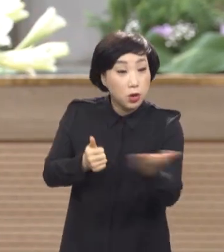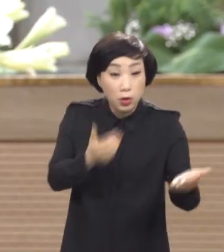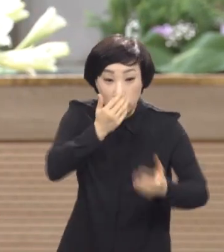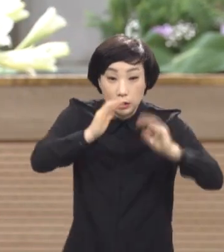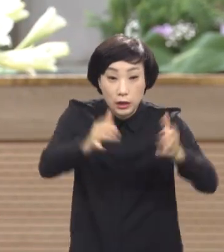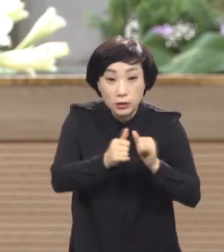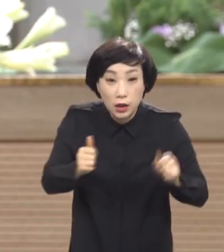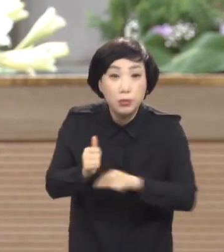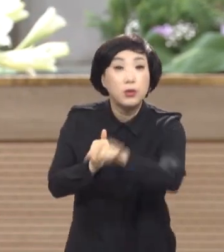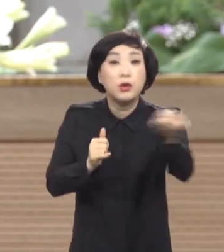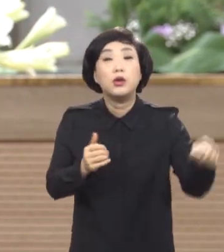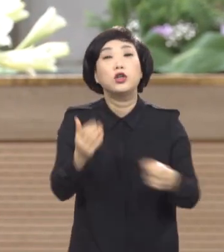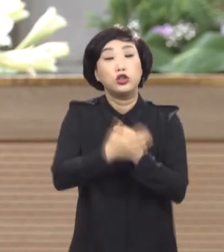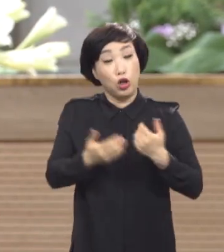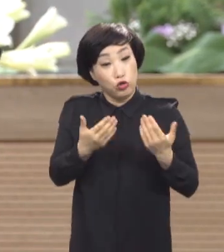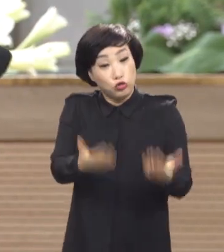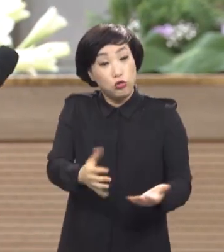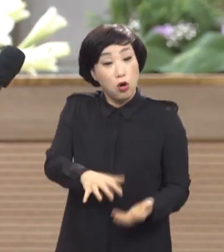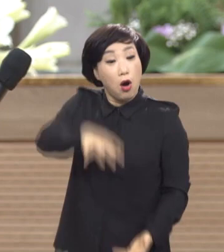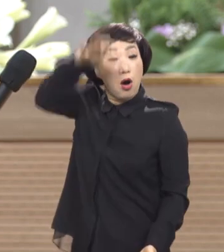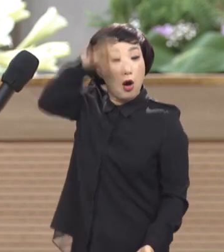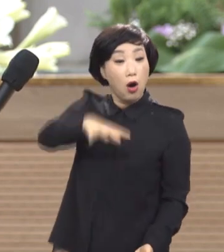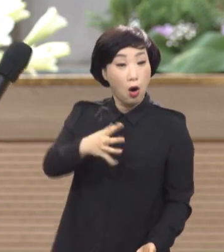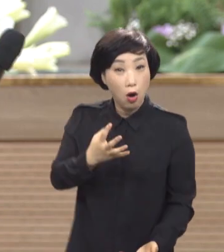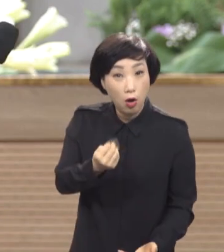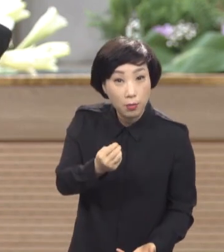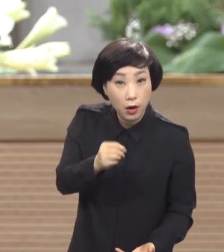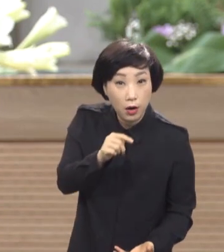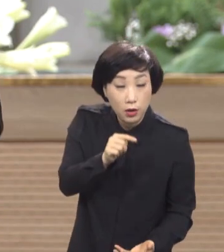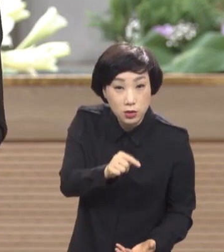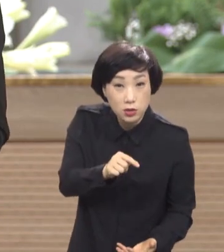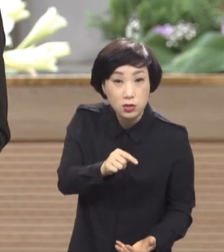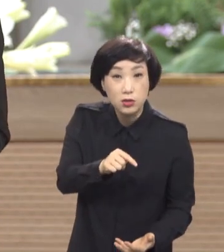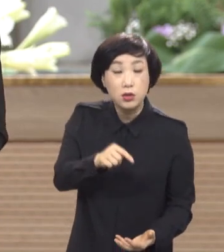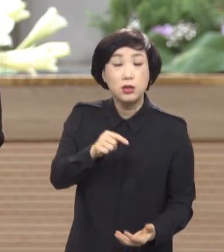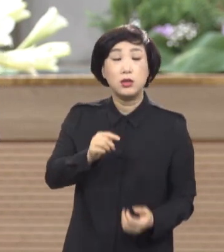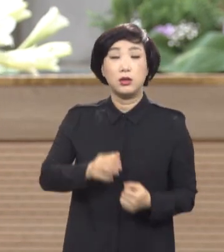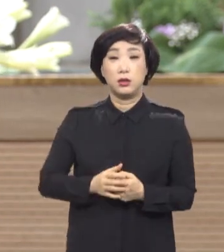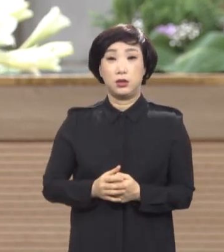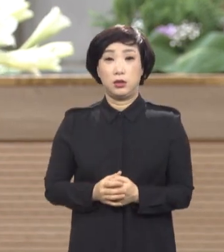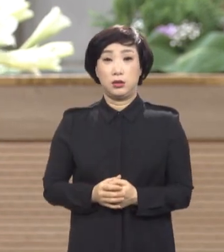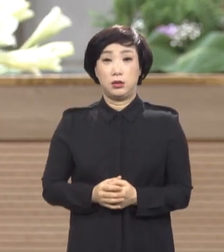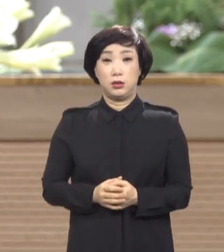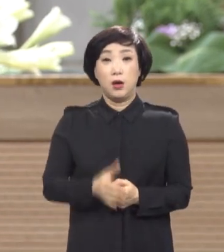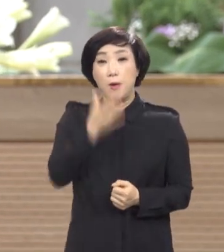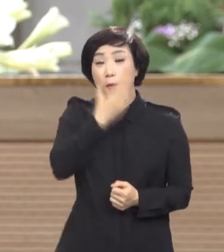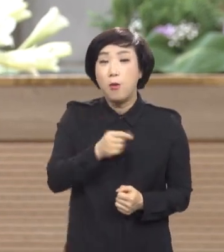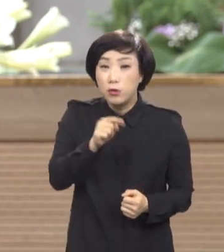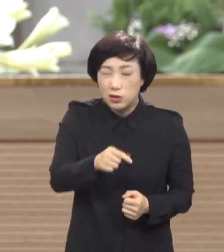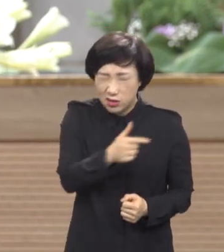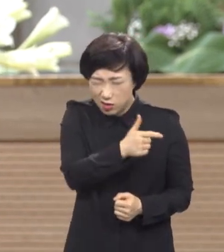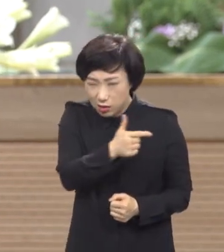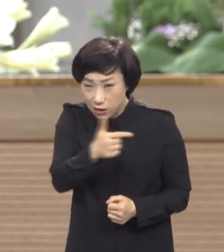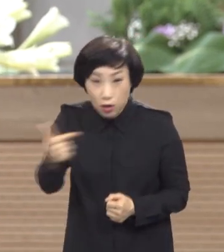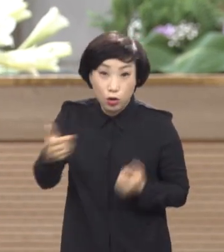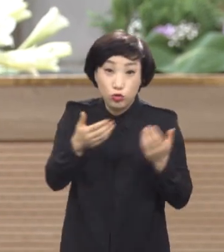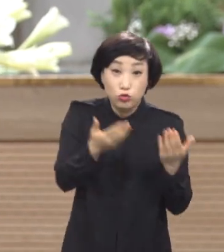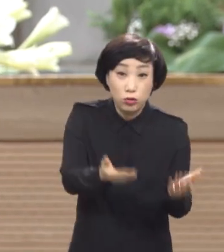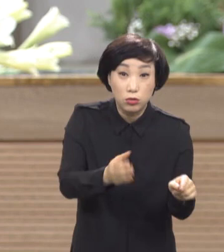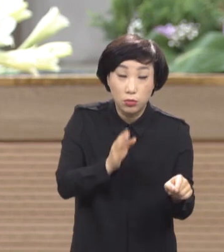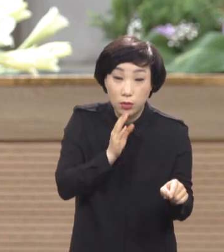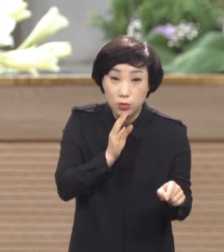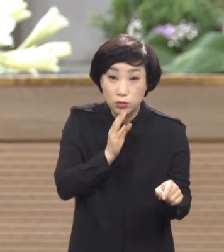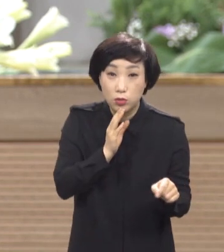은혜가 어느 정도냐 이 어마어마한 축복을 주었는데도